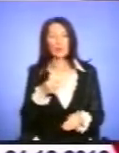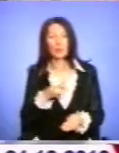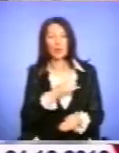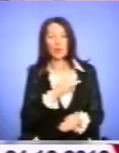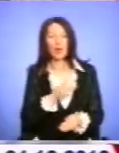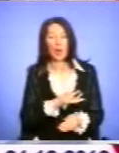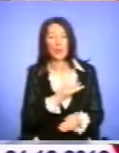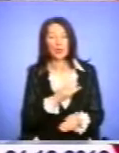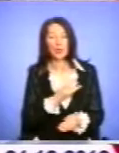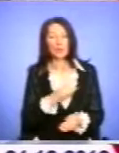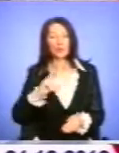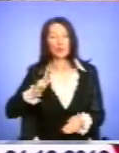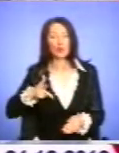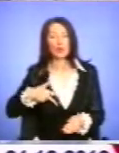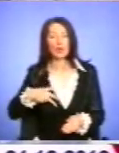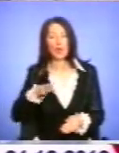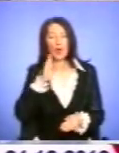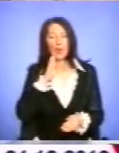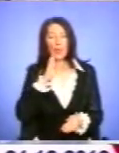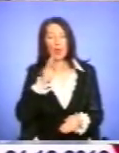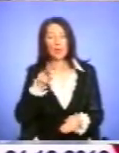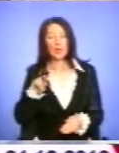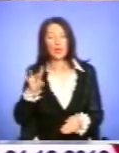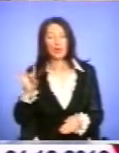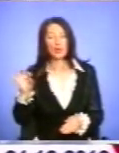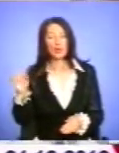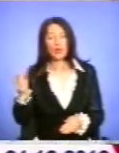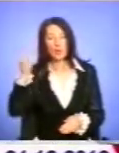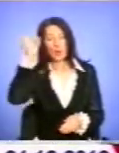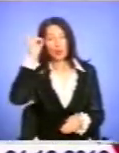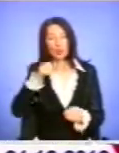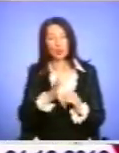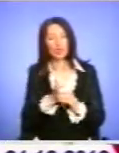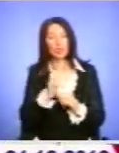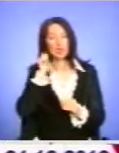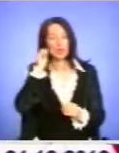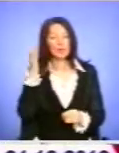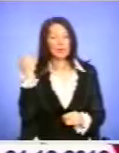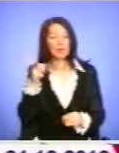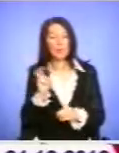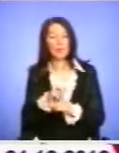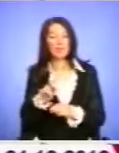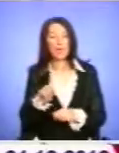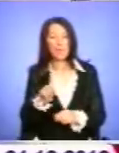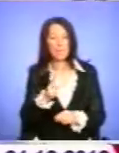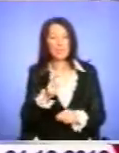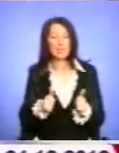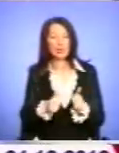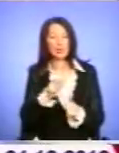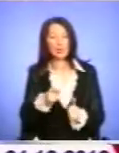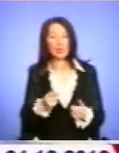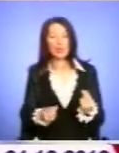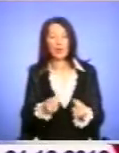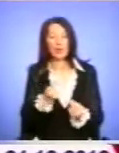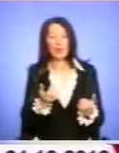мотивацію. Дочка пана Ярослава Ольга пригадує, як 14 років тому прийшла на перший турнір. Тоді у грі брали участь батько і